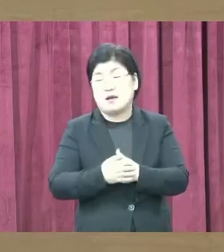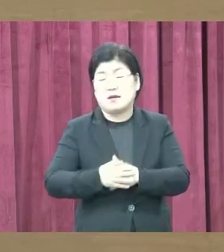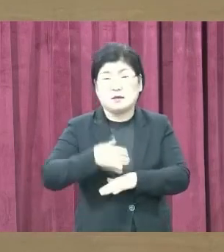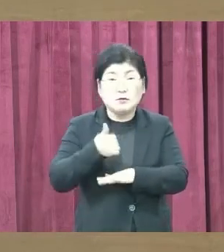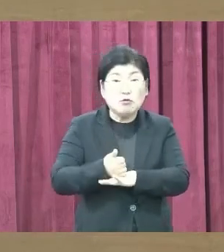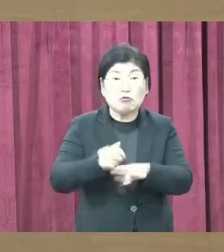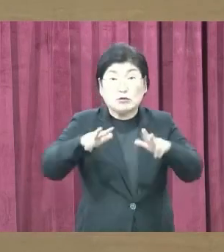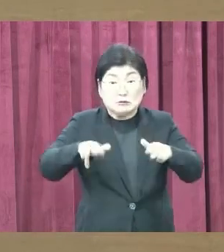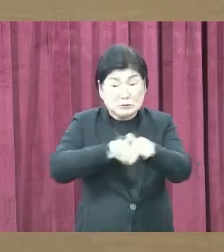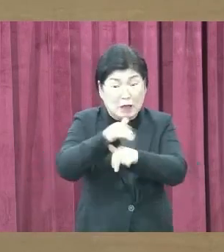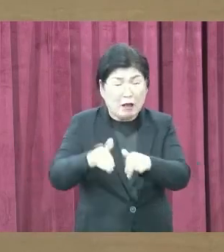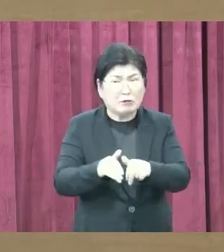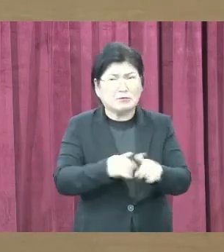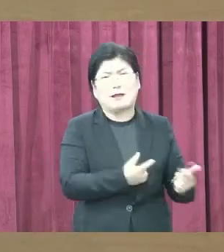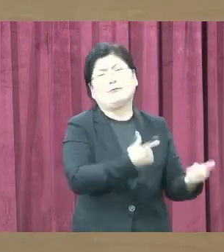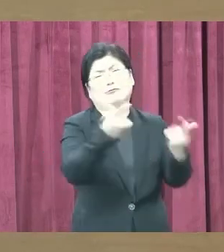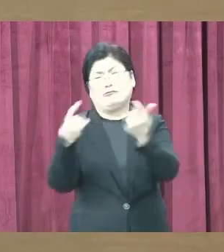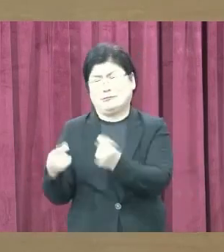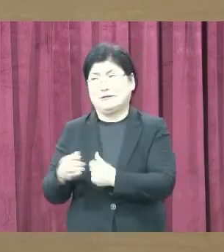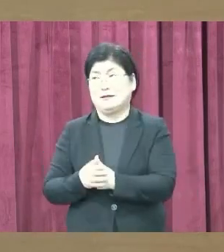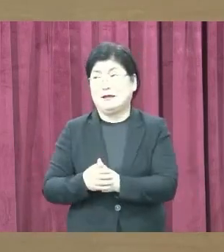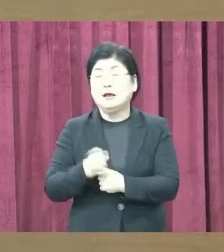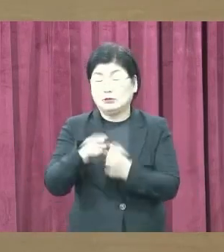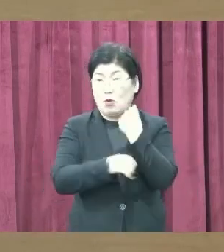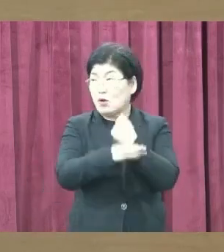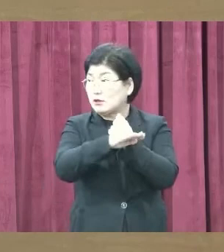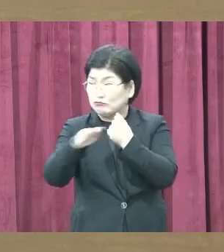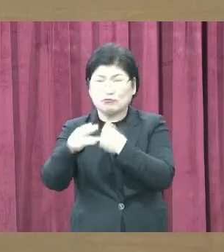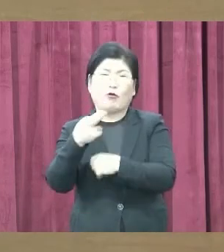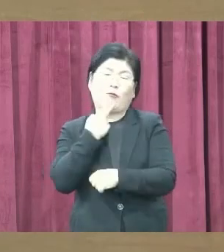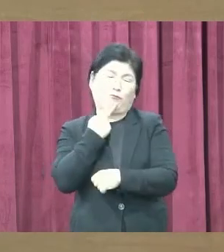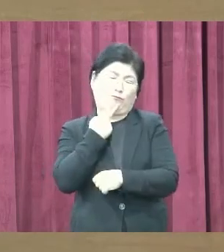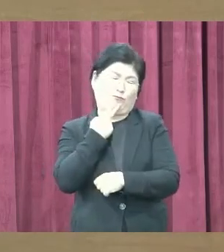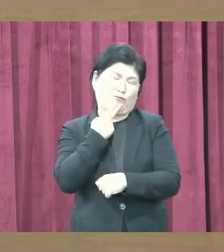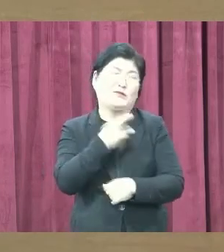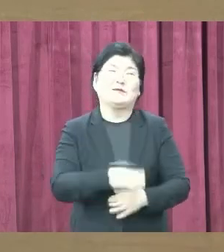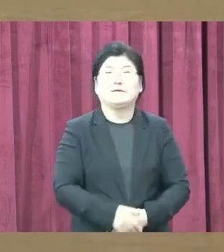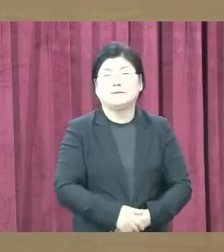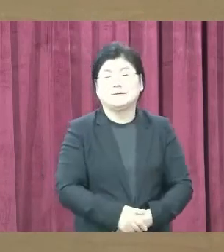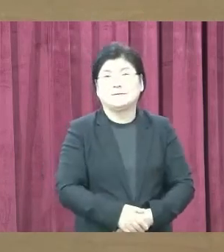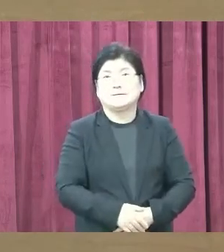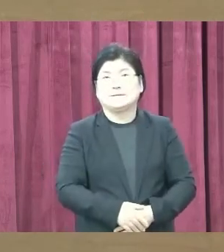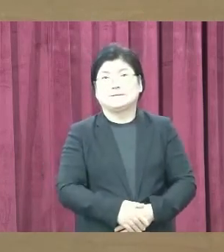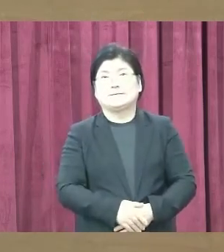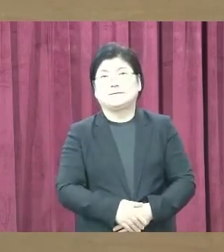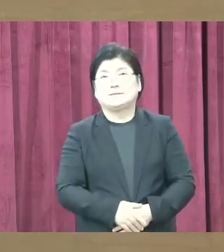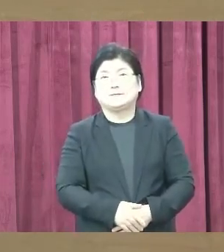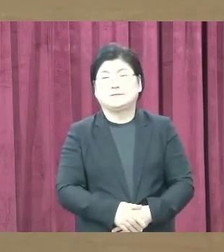결론적으로는 지금은 없습니다. 그리고 가이드라인 역시 없는 걸로 저는 파악하고 있습니다.